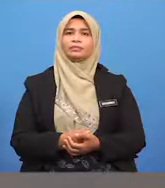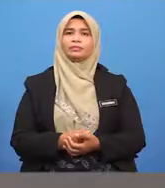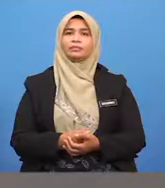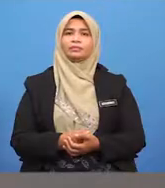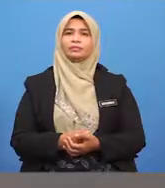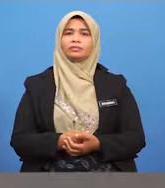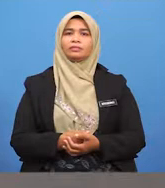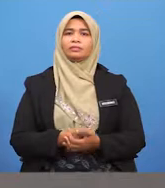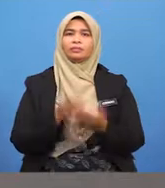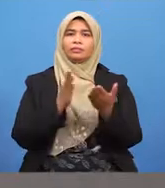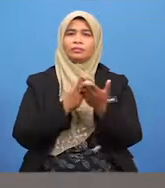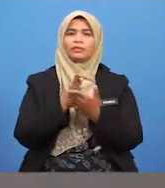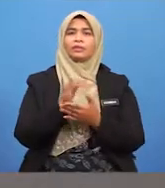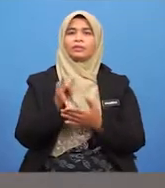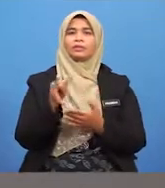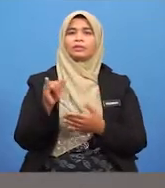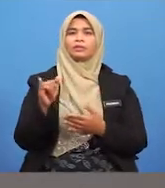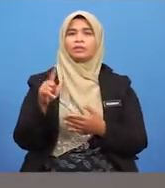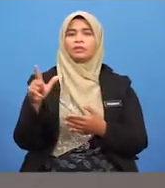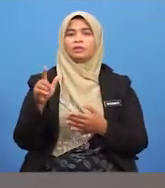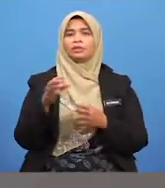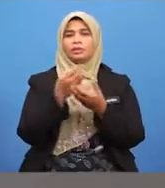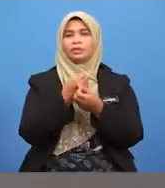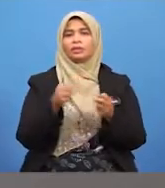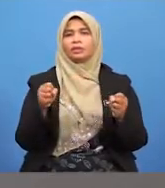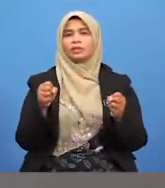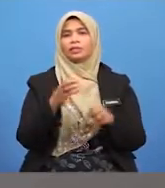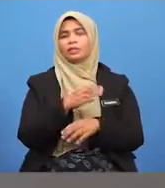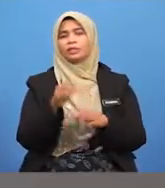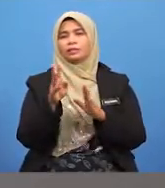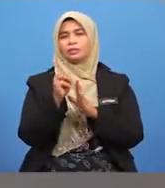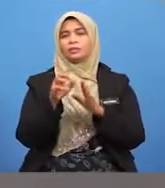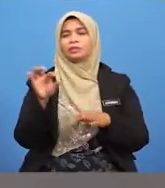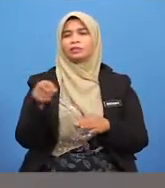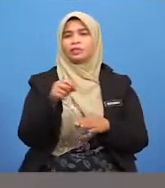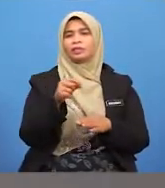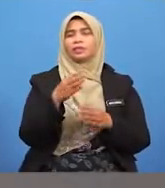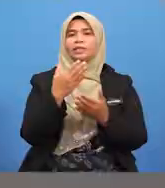Oke seterusnya elah menyedihkan dan menjahit lengan